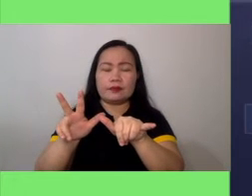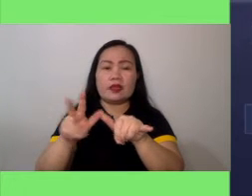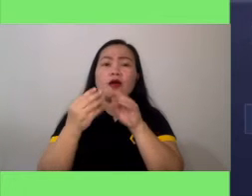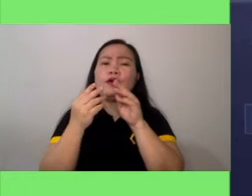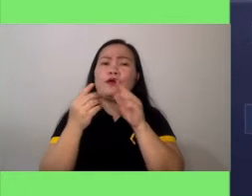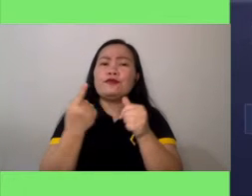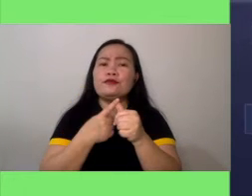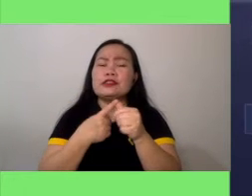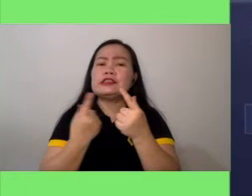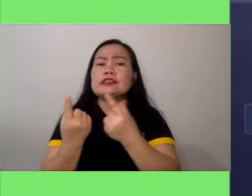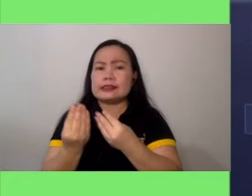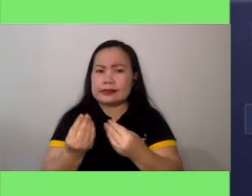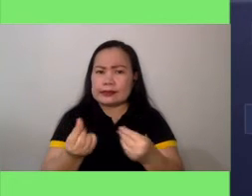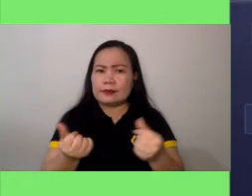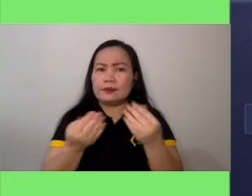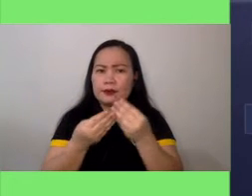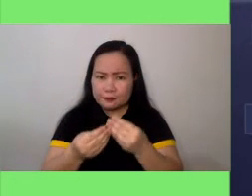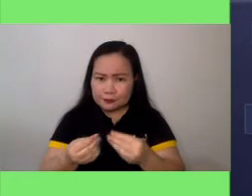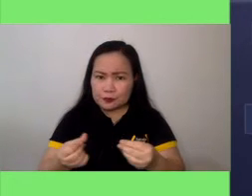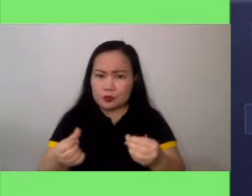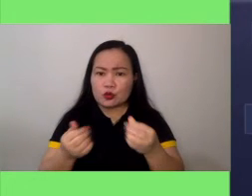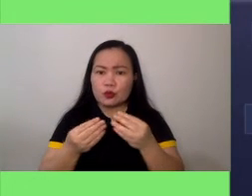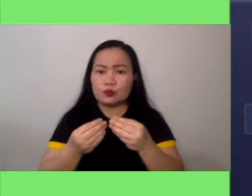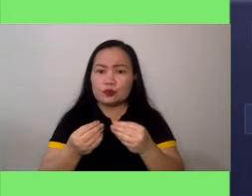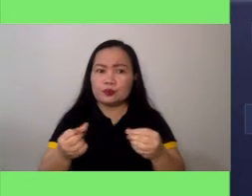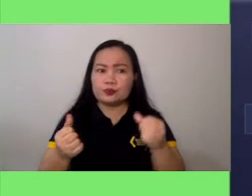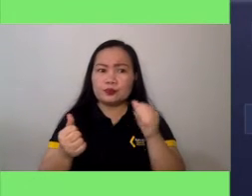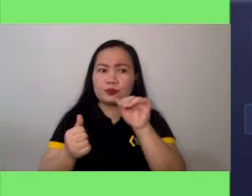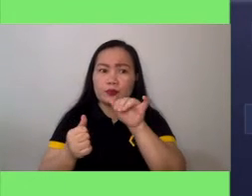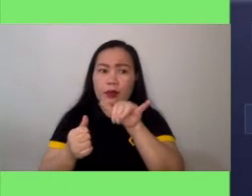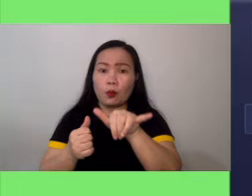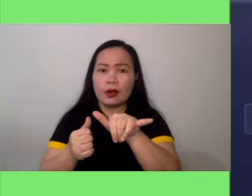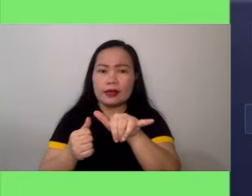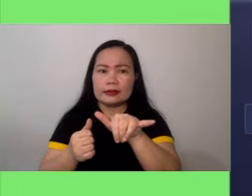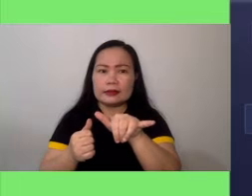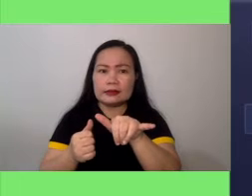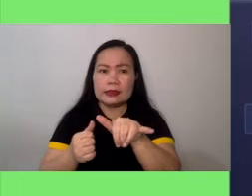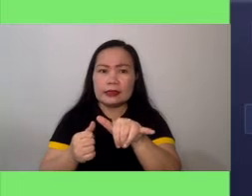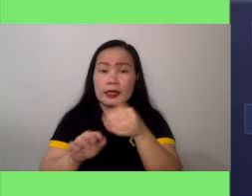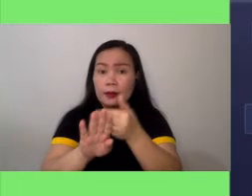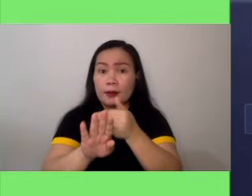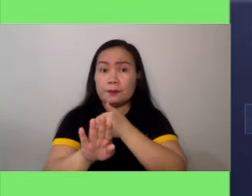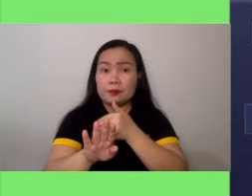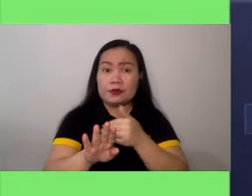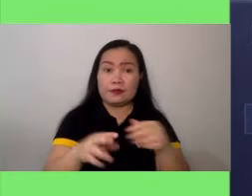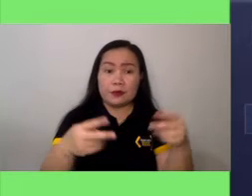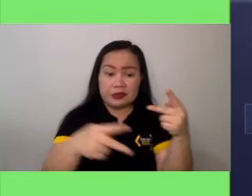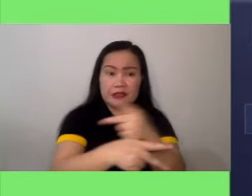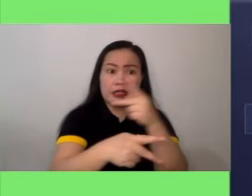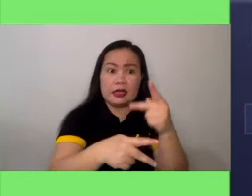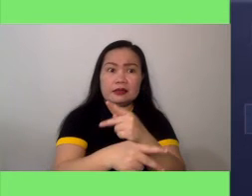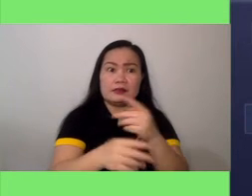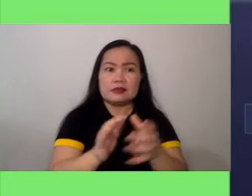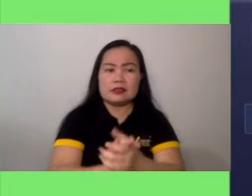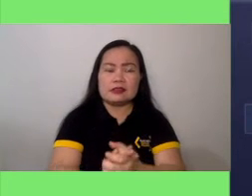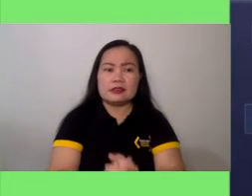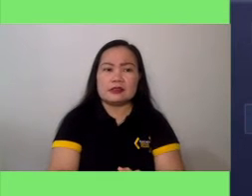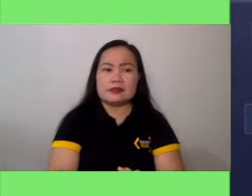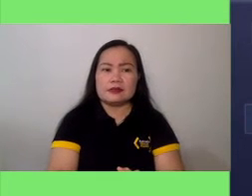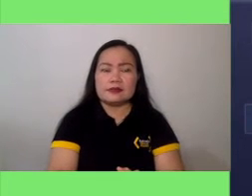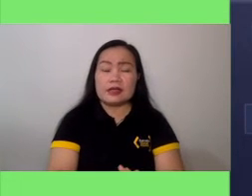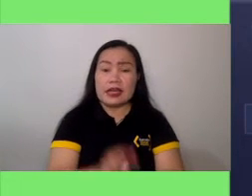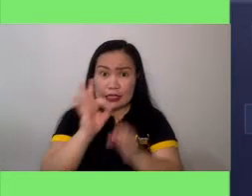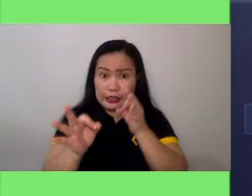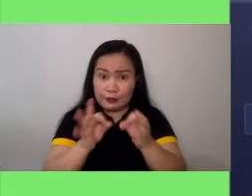dapat ito muna ang isimplify mo bago mo siya i-times dito. Okay, yung iba kasi ang ginagawa, tina-times